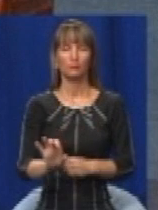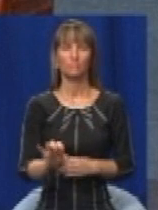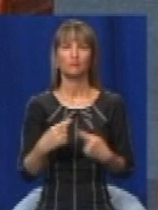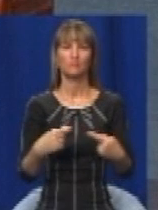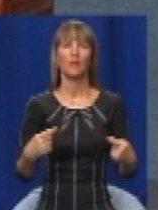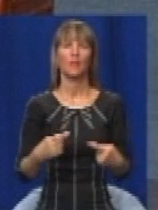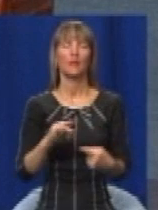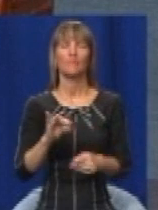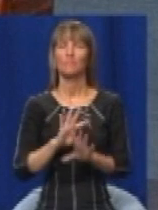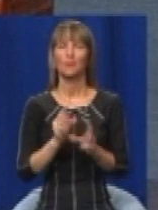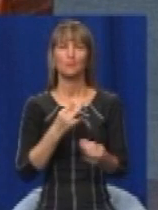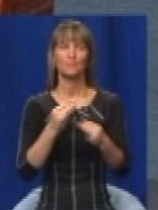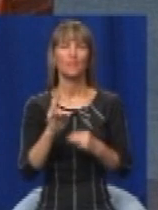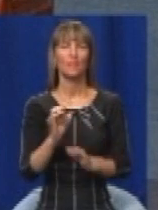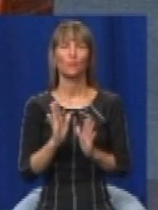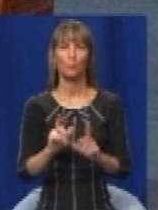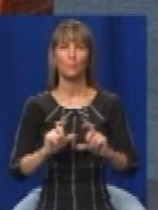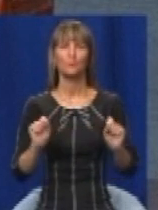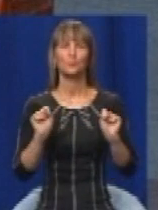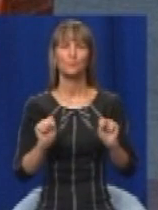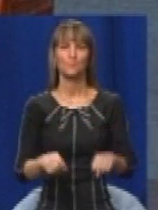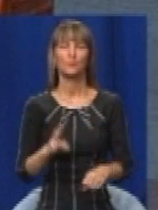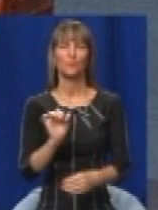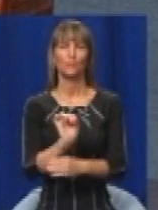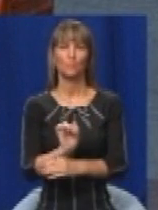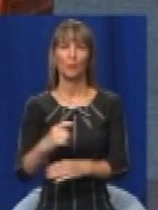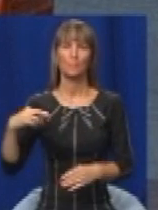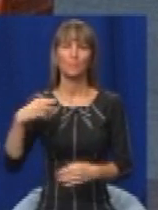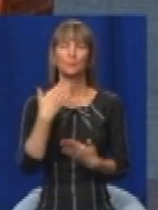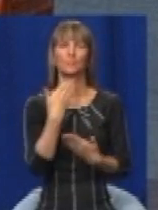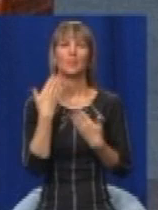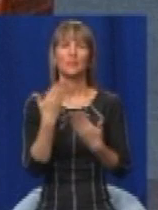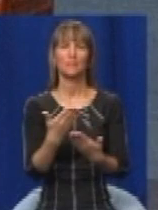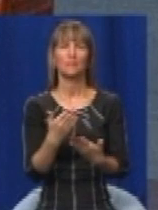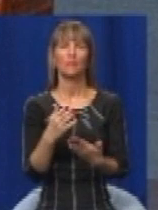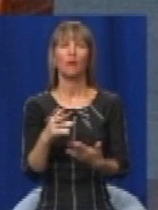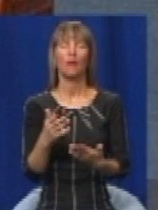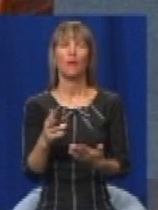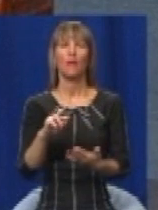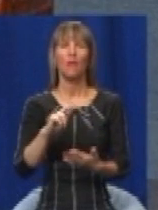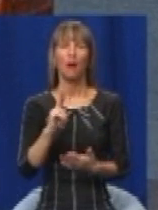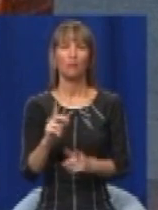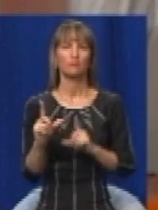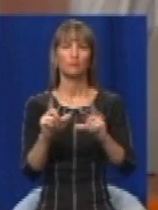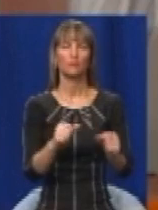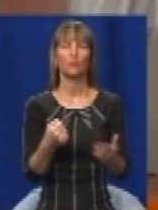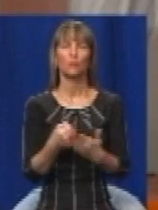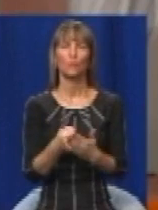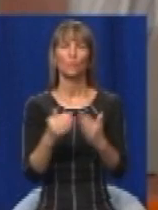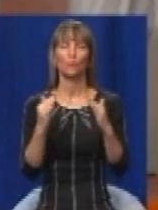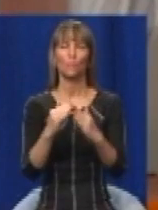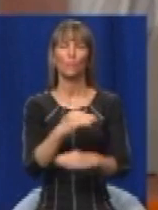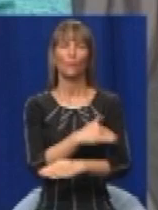Ну і взагалі комунікабельність не тільки в магазині, напевно, можна навіть на зупинці прийти, запитати там, як доїхати до якогось певного дому,